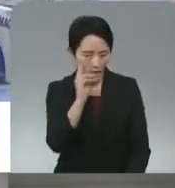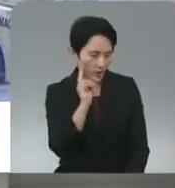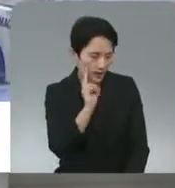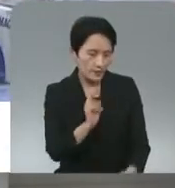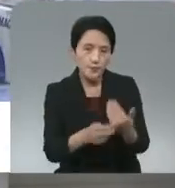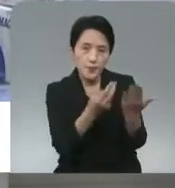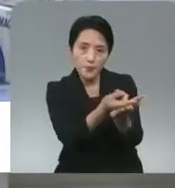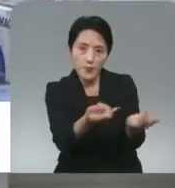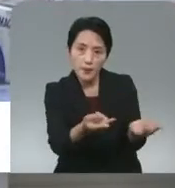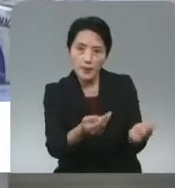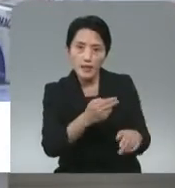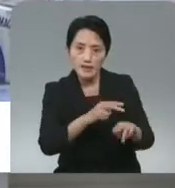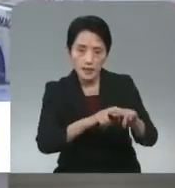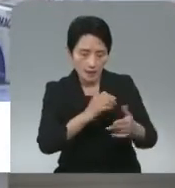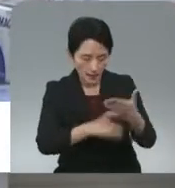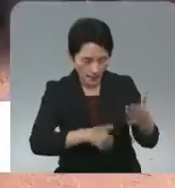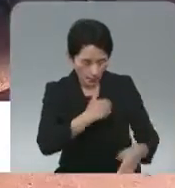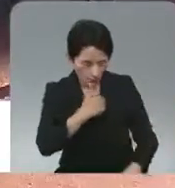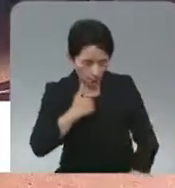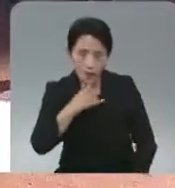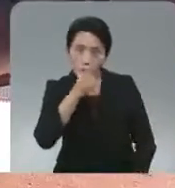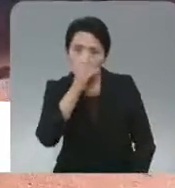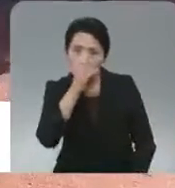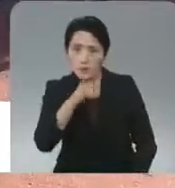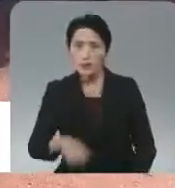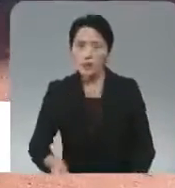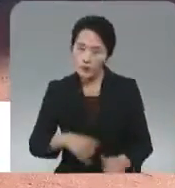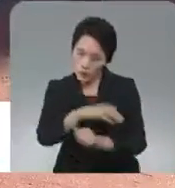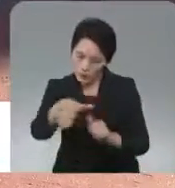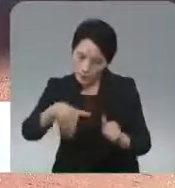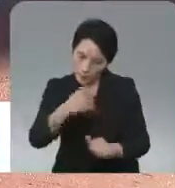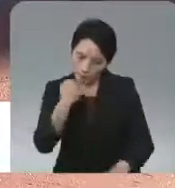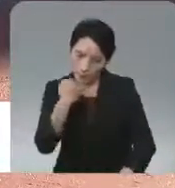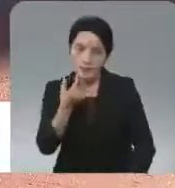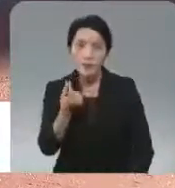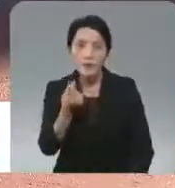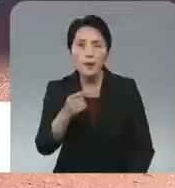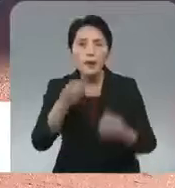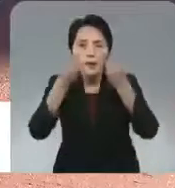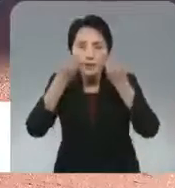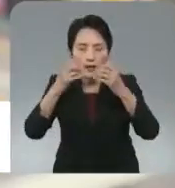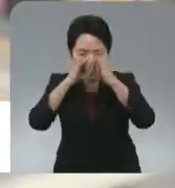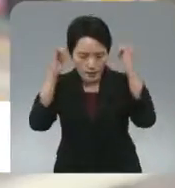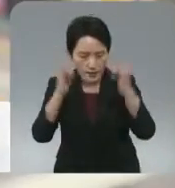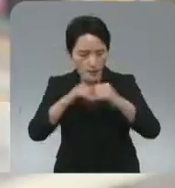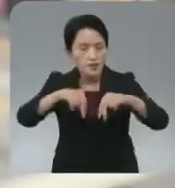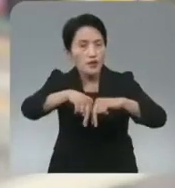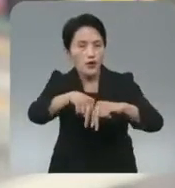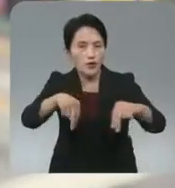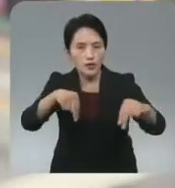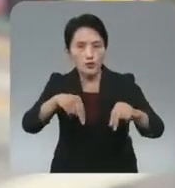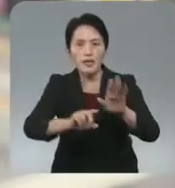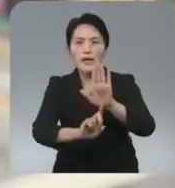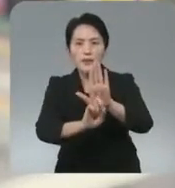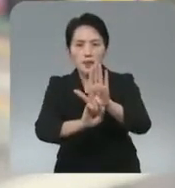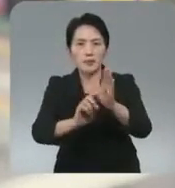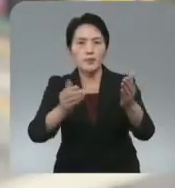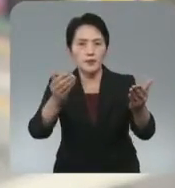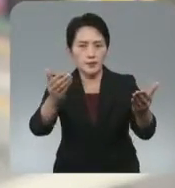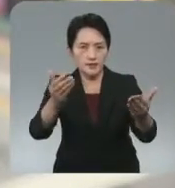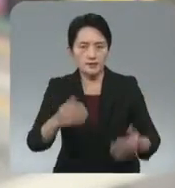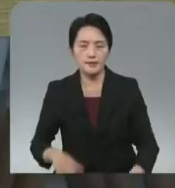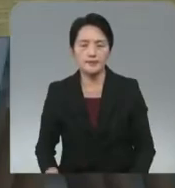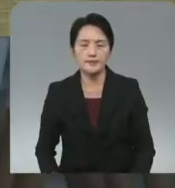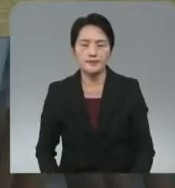trong thời gian tới Nếu tỷ lệ tử vong do bệnh nặng và công suất giường bệnh vẫn duy trì ở mức ổn định Chính phủ thể thu thập ý kiến của người dân